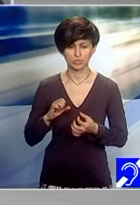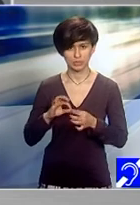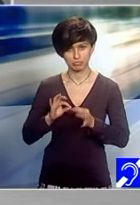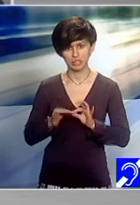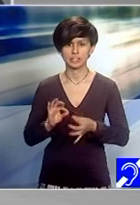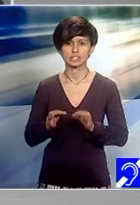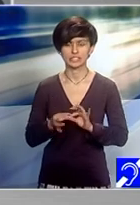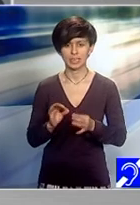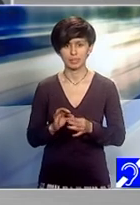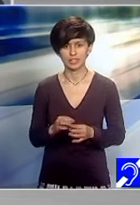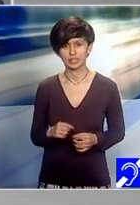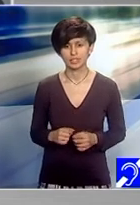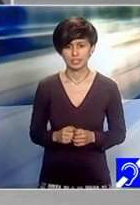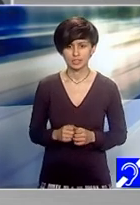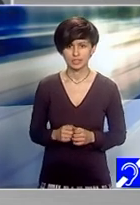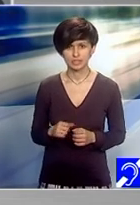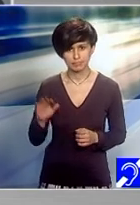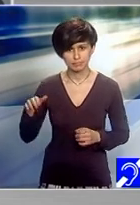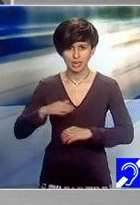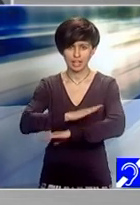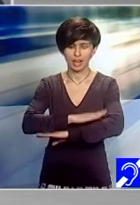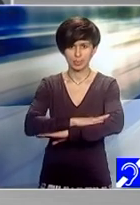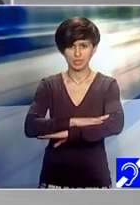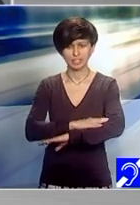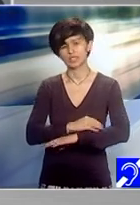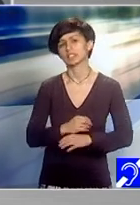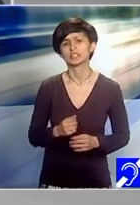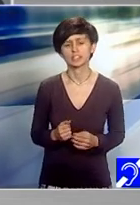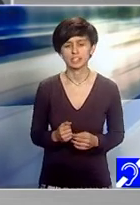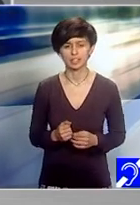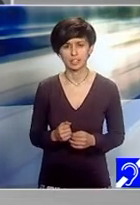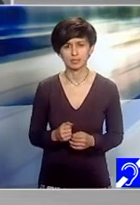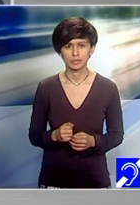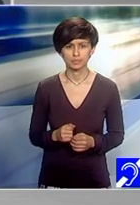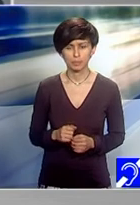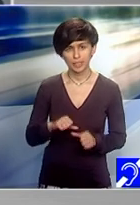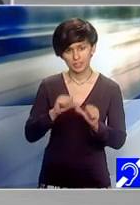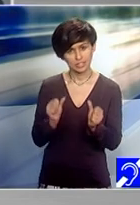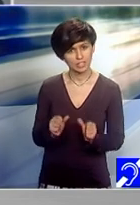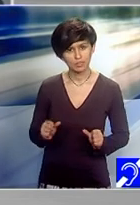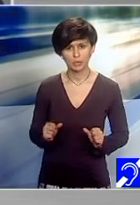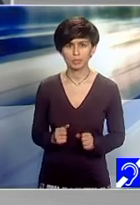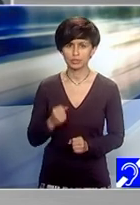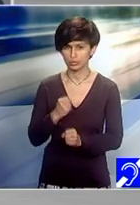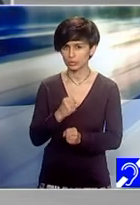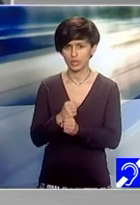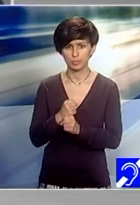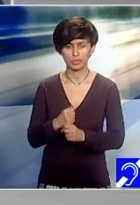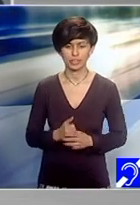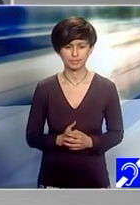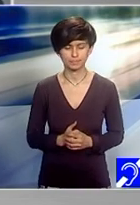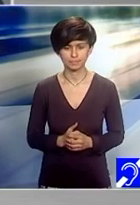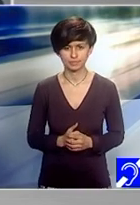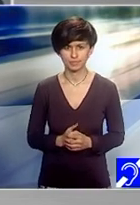să potrivești cumva abilitățile pe care le ai cu jobul și cu celelalte activități pe care, de exemplu, dacă